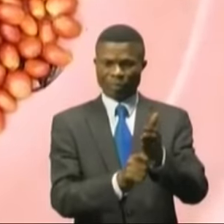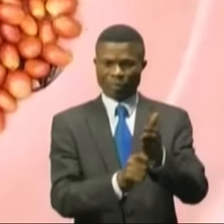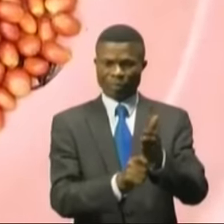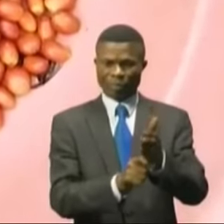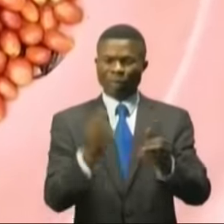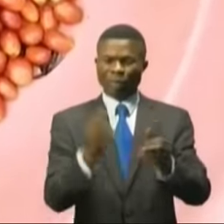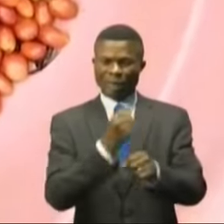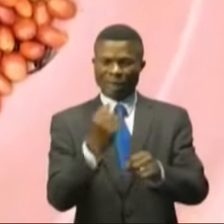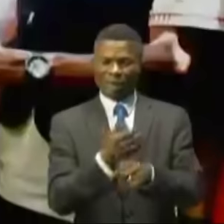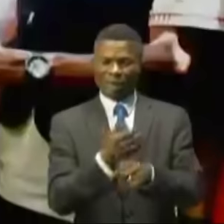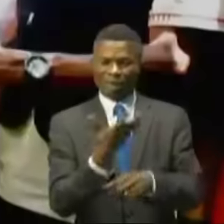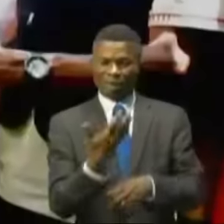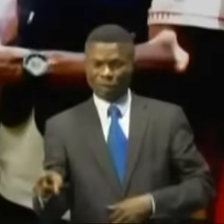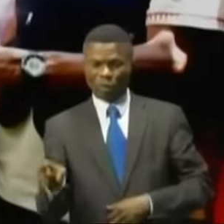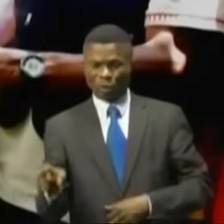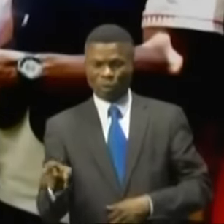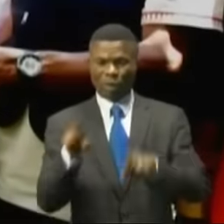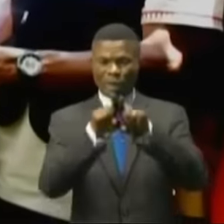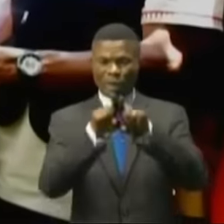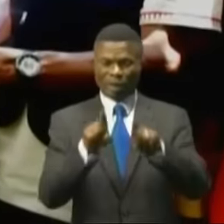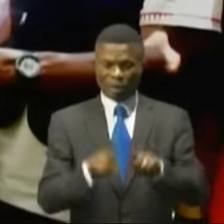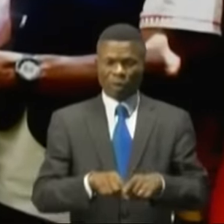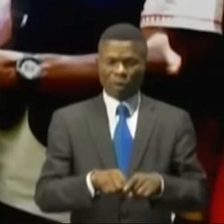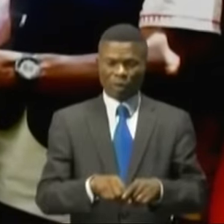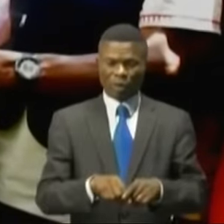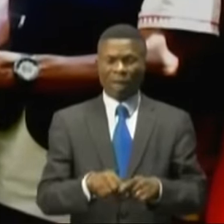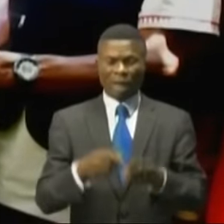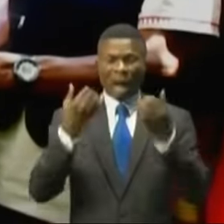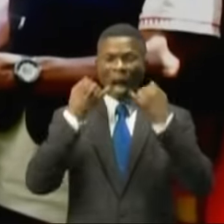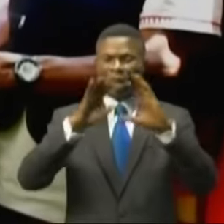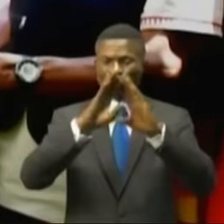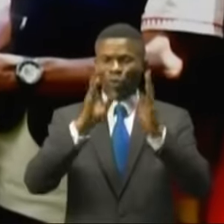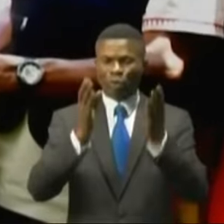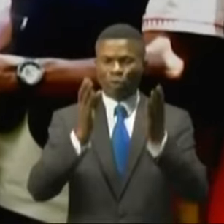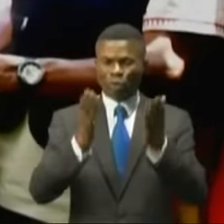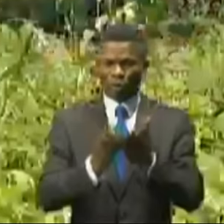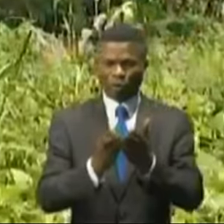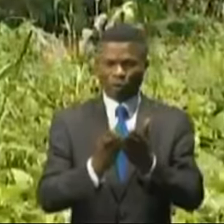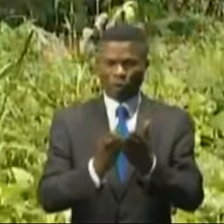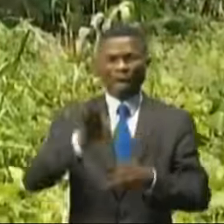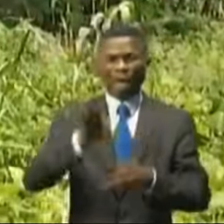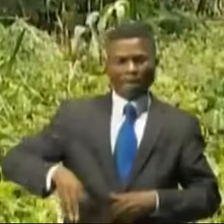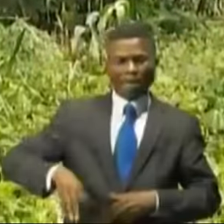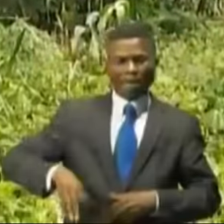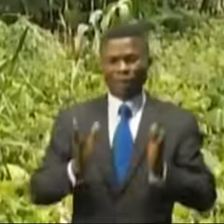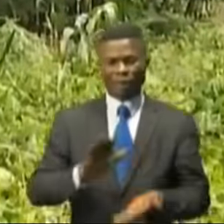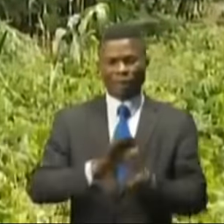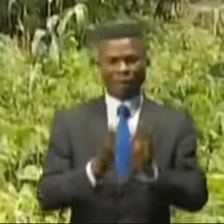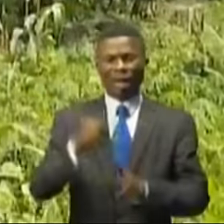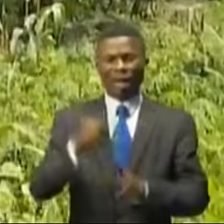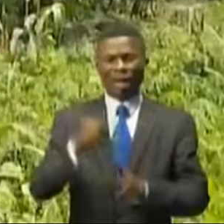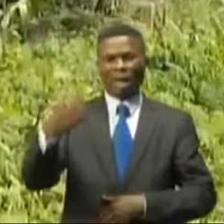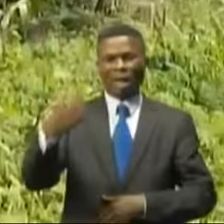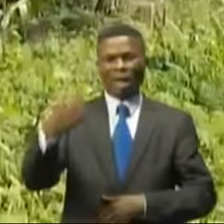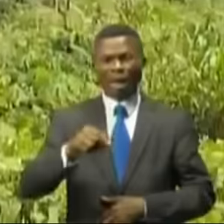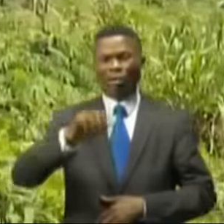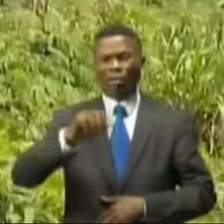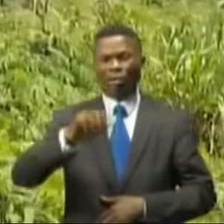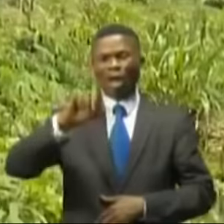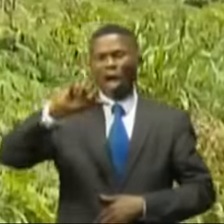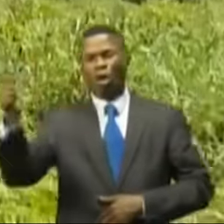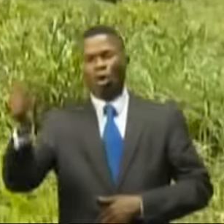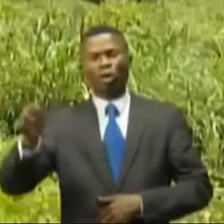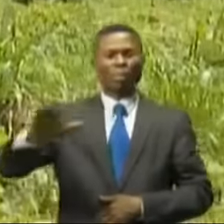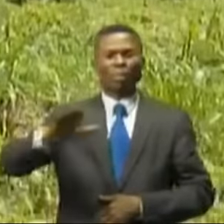de leurs produits et aussi les rappeler qu'ils sont bénéficiaires d'un café qu'on ne trouve pas ailleurs.